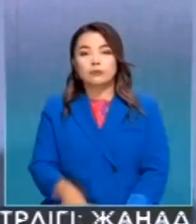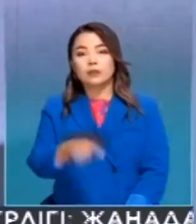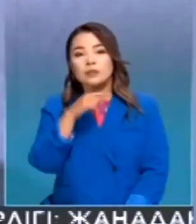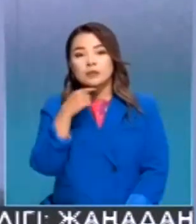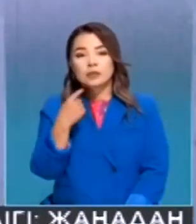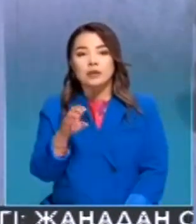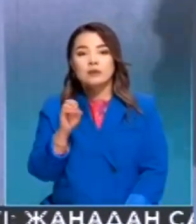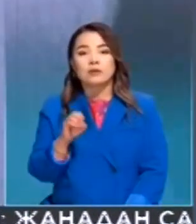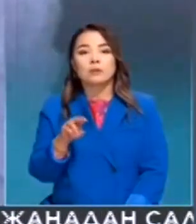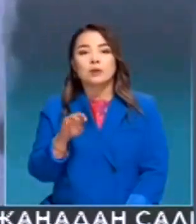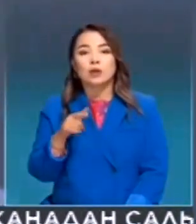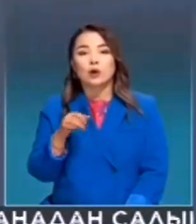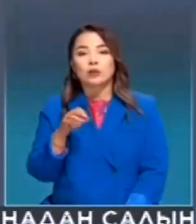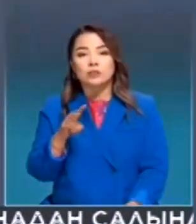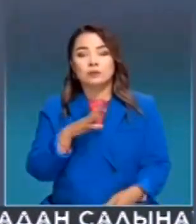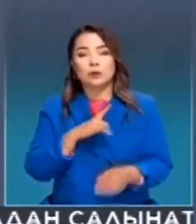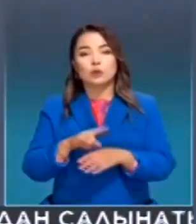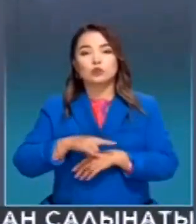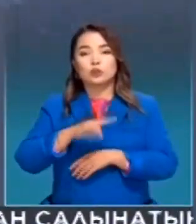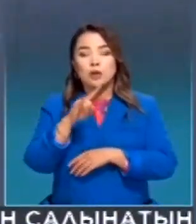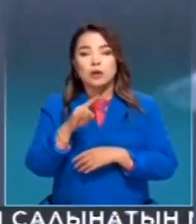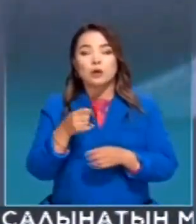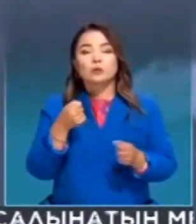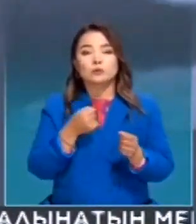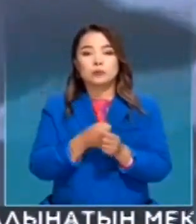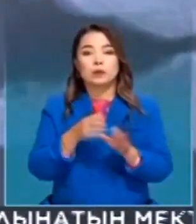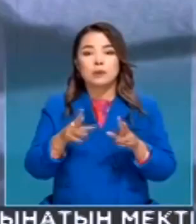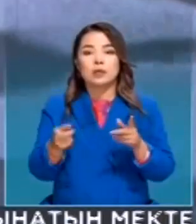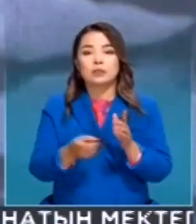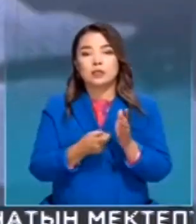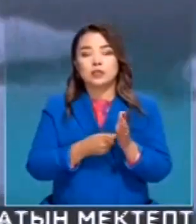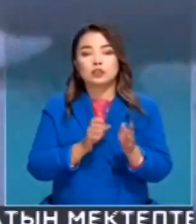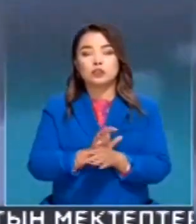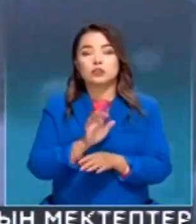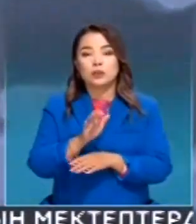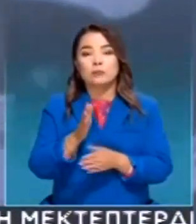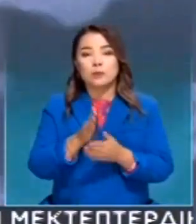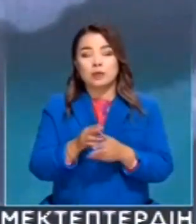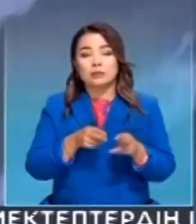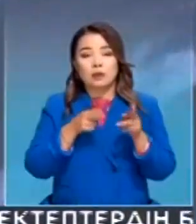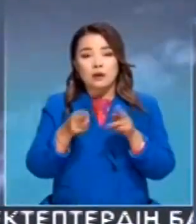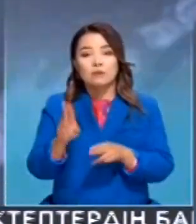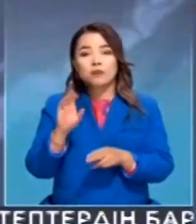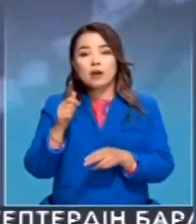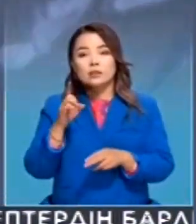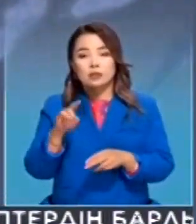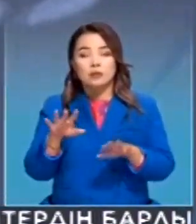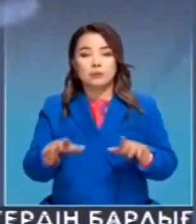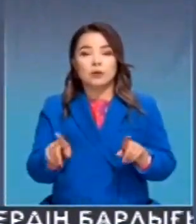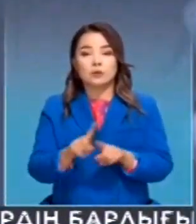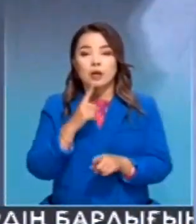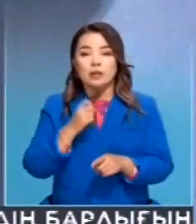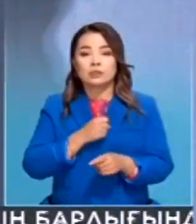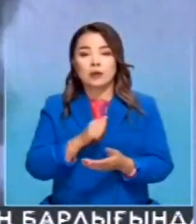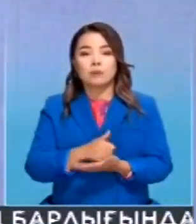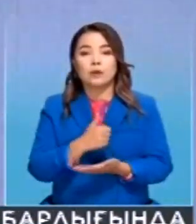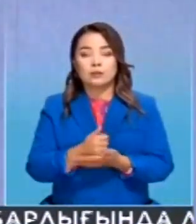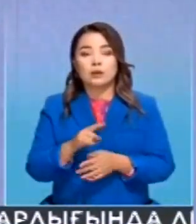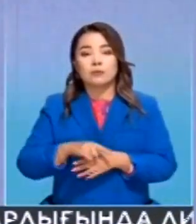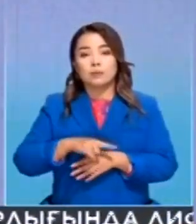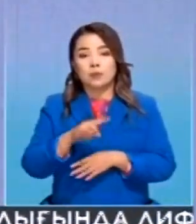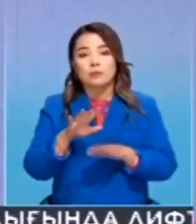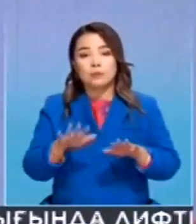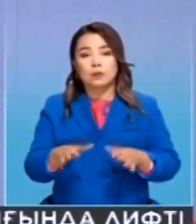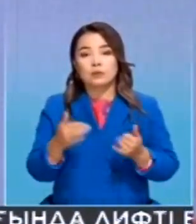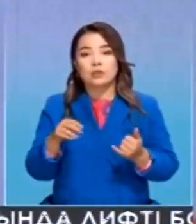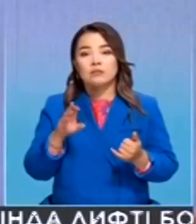Ресейде Евгений Пригожиннің ұшағы құлаған жерге тергеушілер жетті. Вагнер жекеменшік әскери компаниясының басшысы мінген әуе көлігі